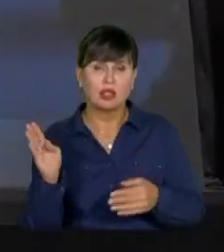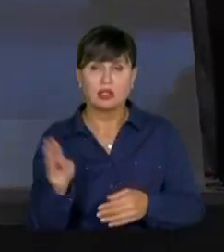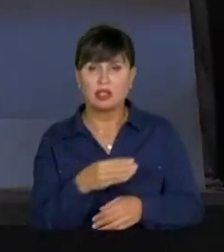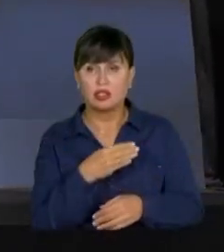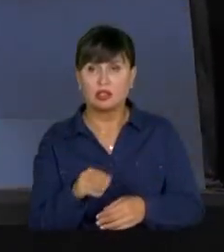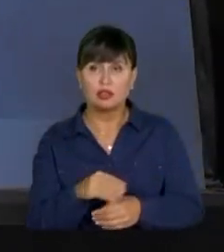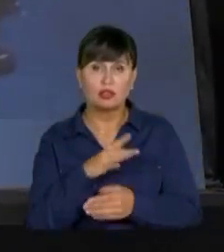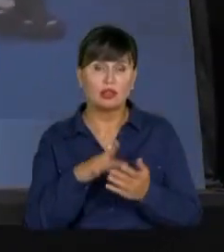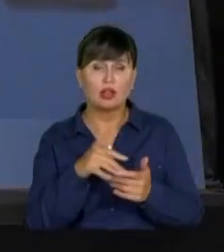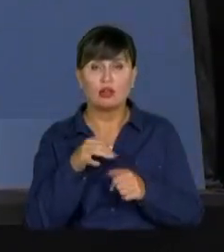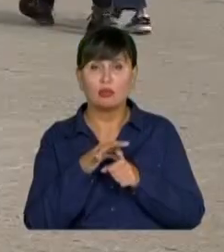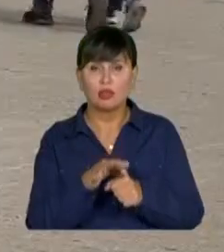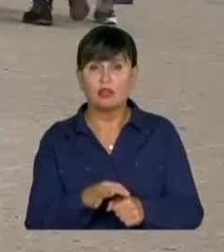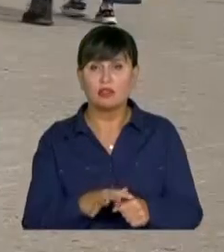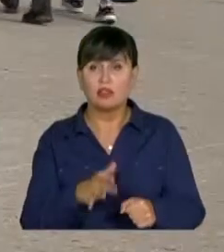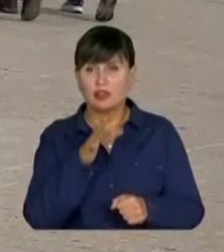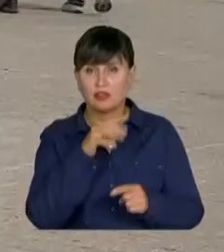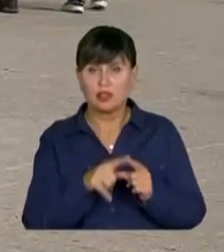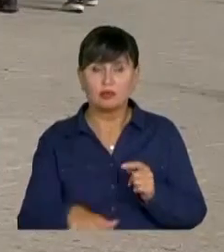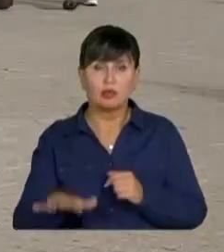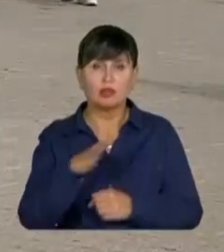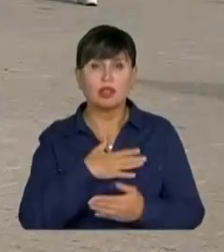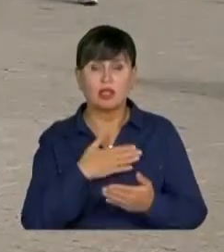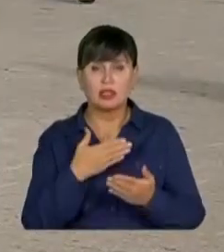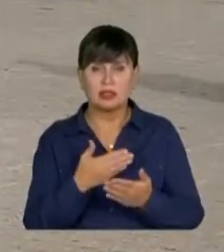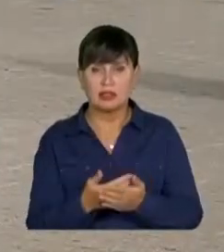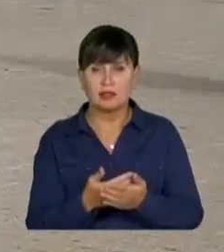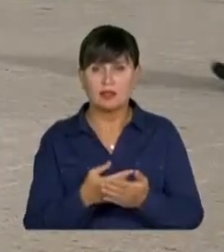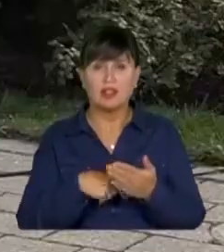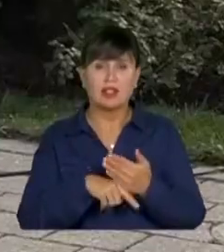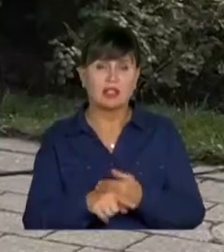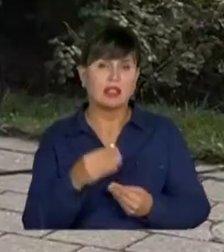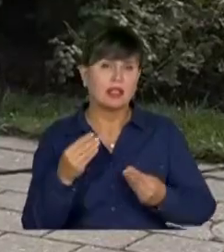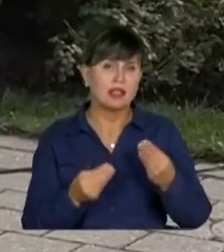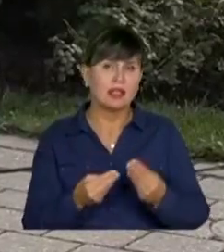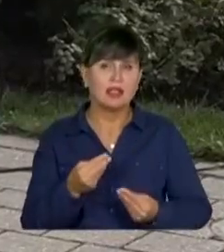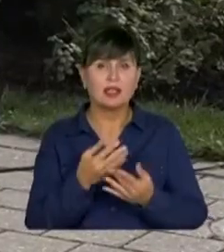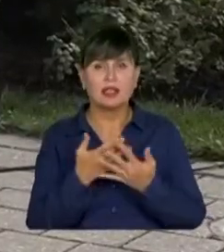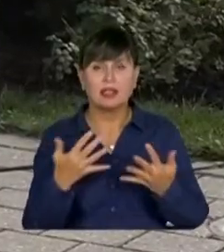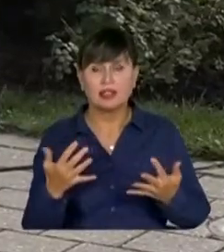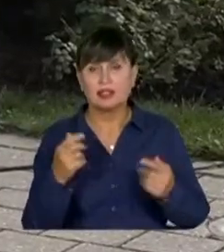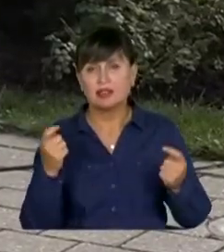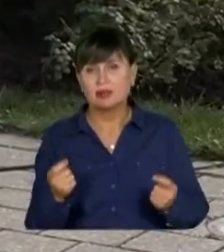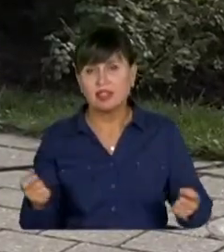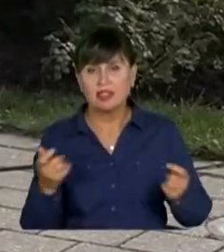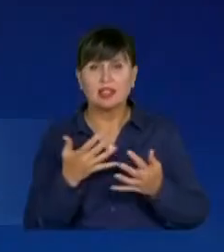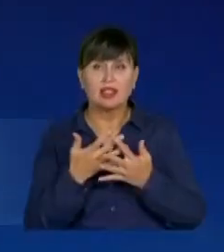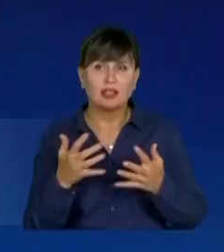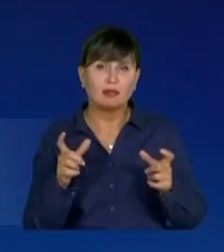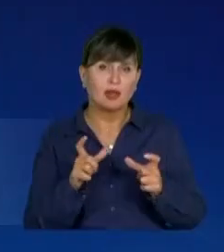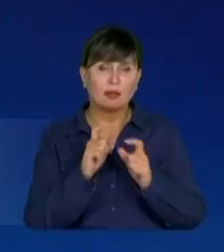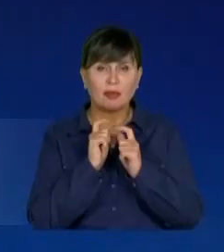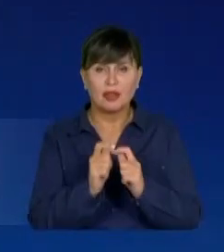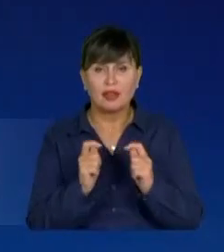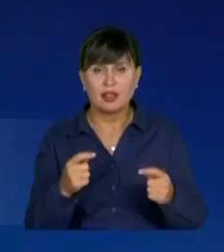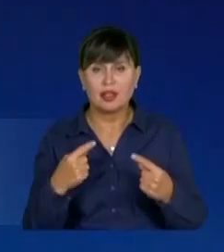и хорошо провести время в зонах активности. На территории арены есть игры на силу, везение и смекалку, магазин подарков и